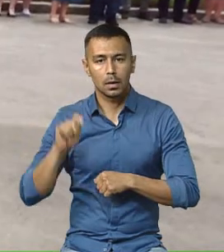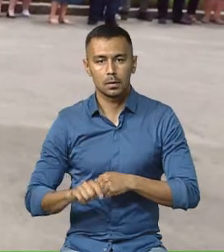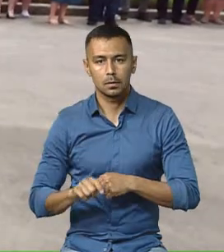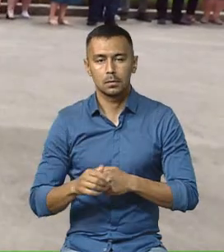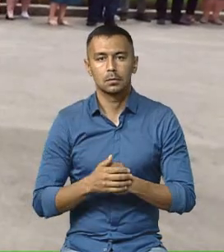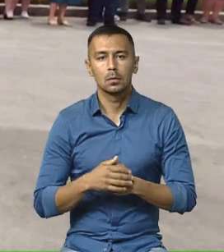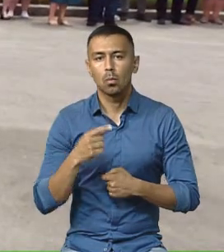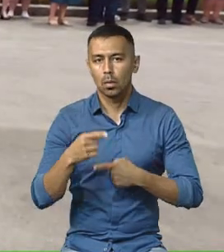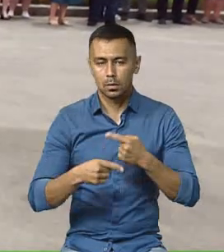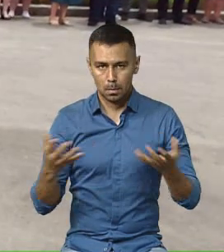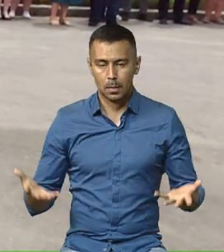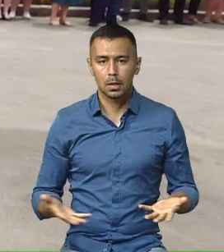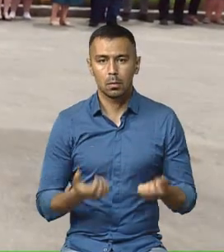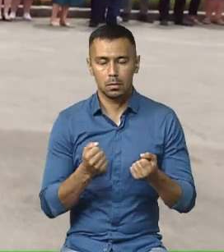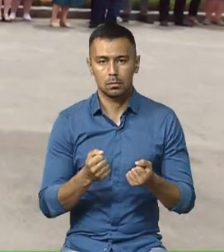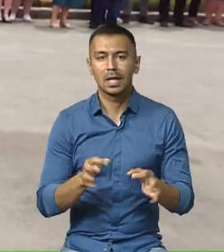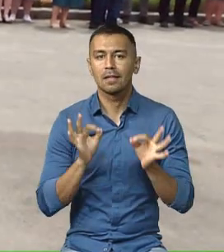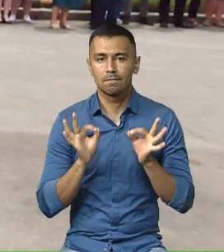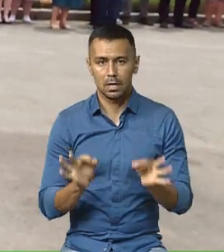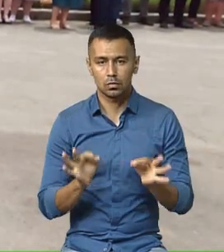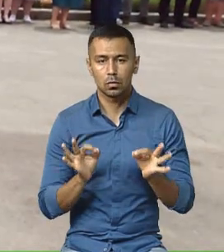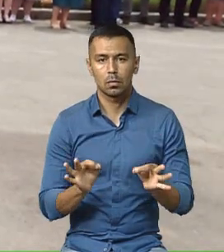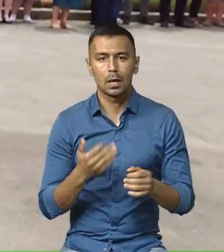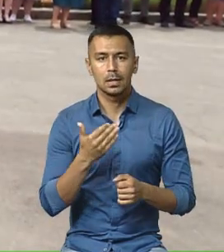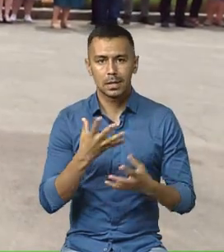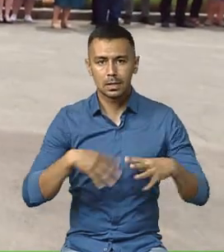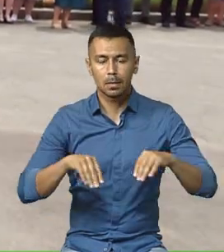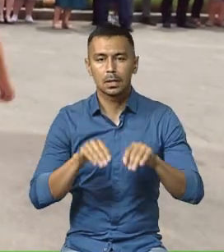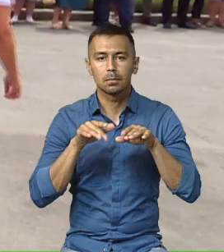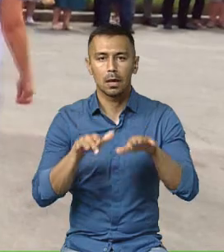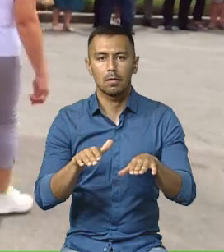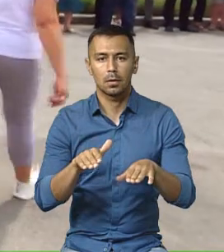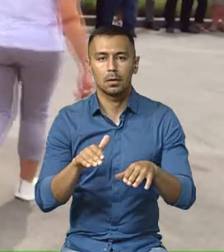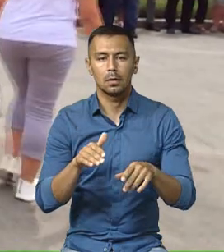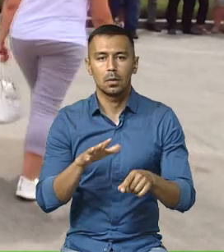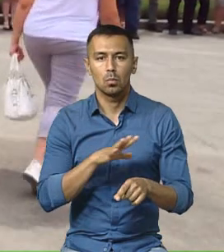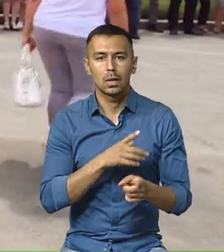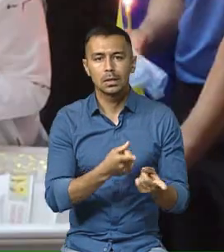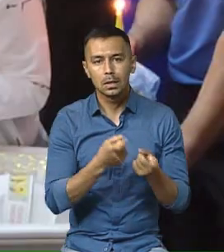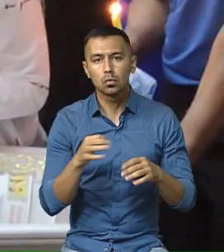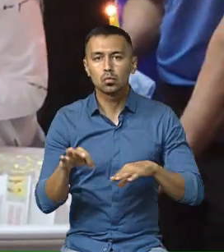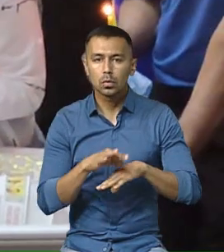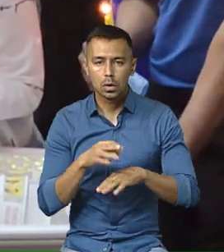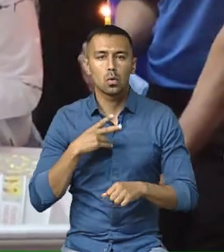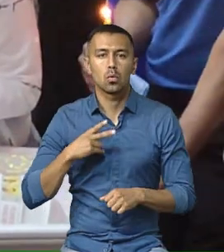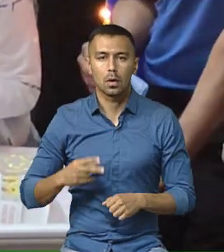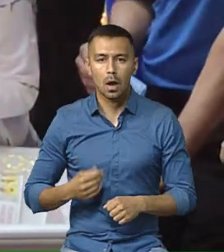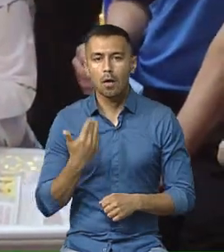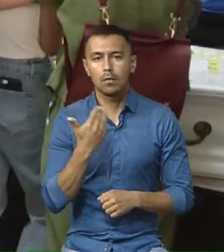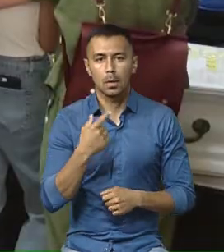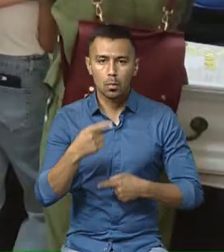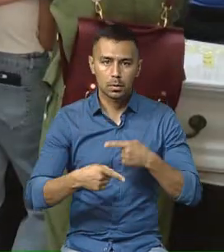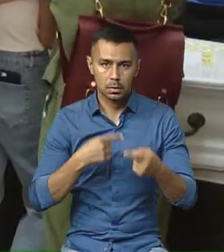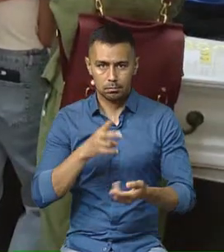вони постійно підтримували, звісно, їхня сімейна справа, де задіяна і дружина, і донька, вони